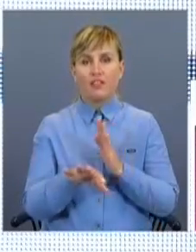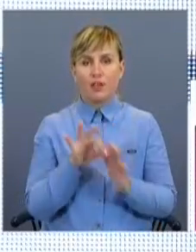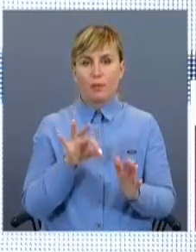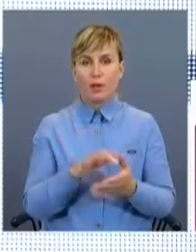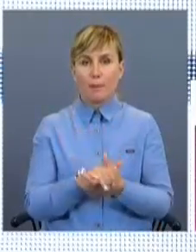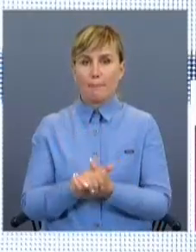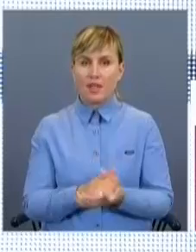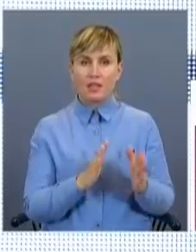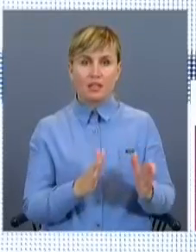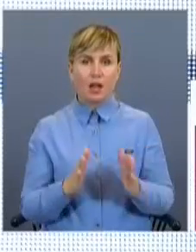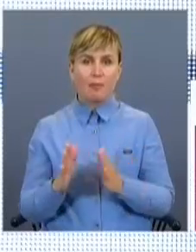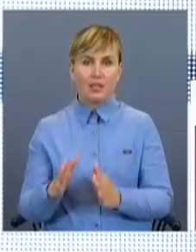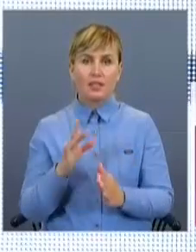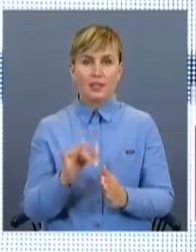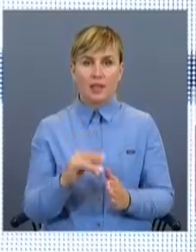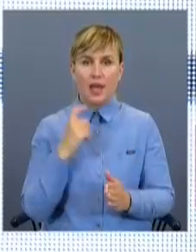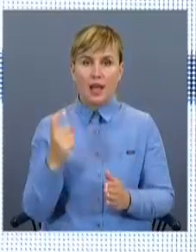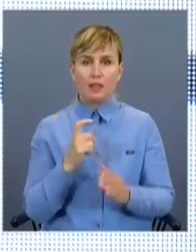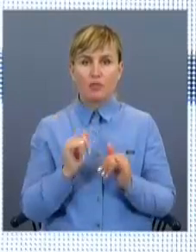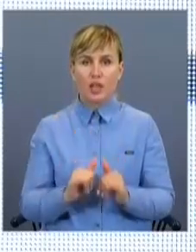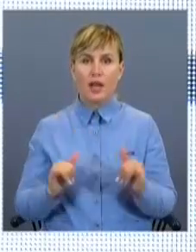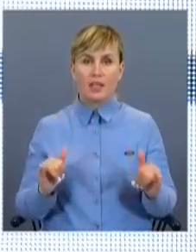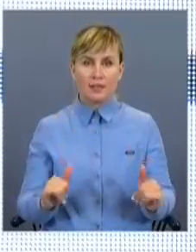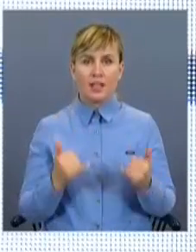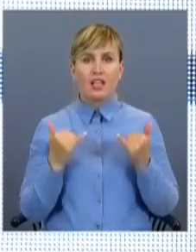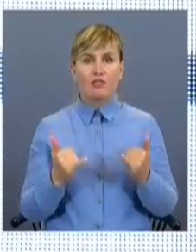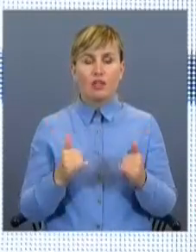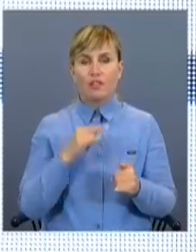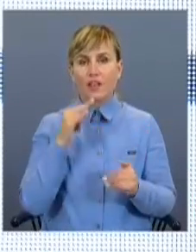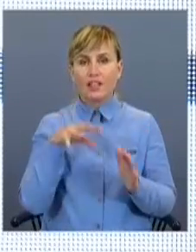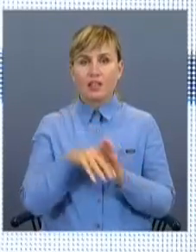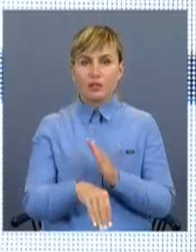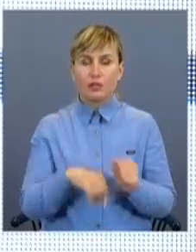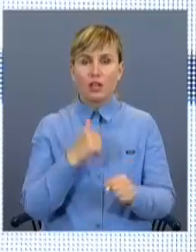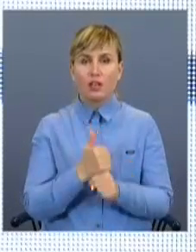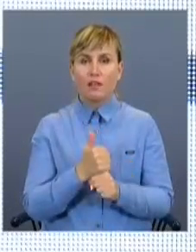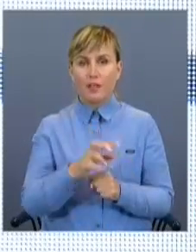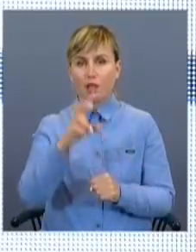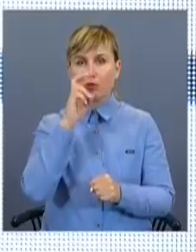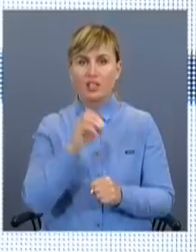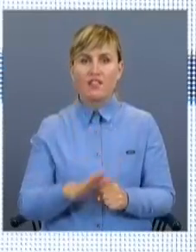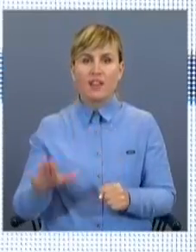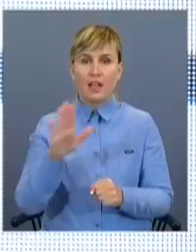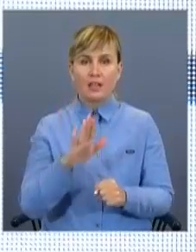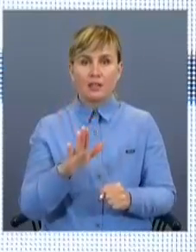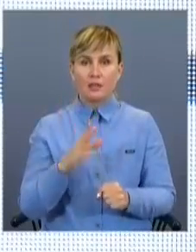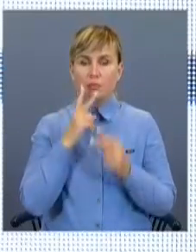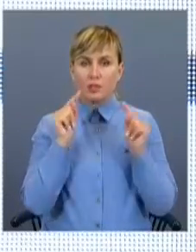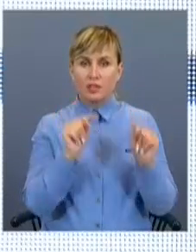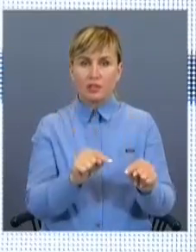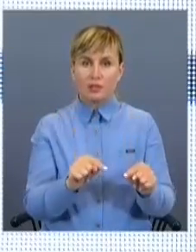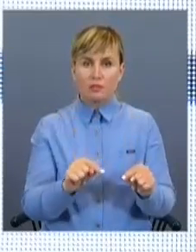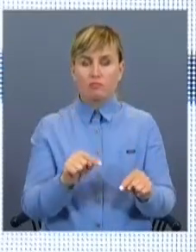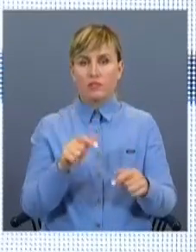мир, стабильность и интенсивное экономическое развитие. Сегодня Казахстан – ключевое государство Евразии, признанный медиатор